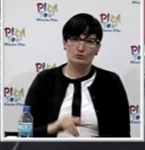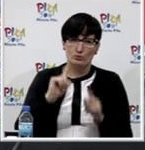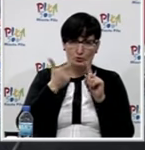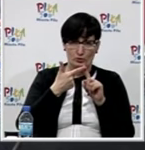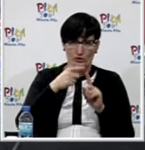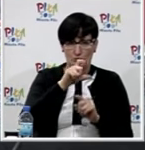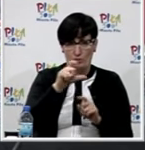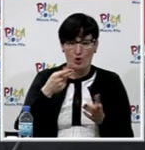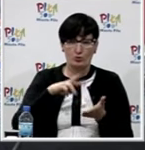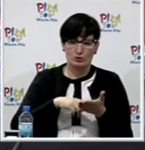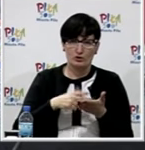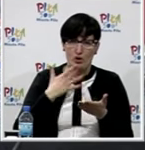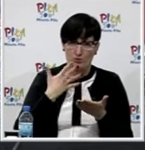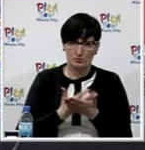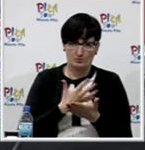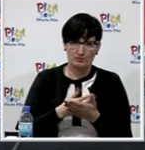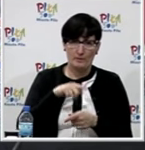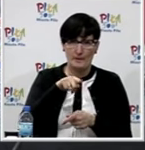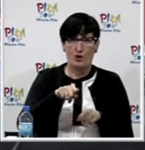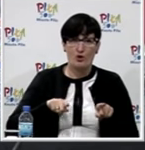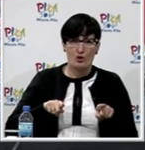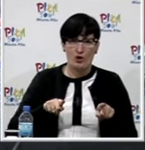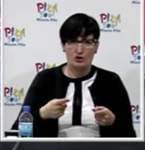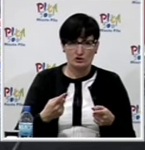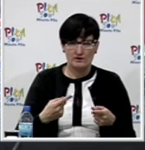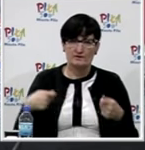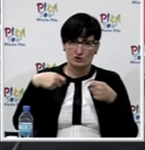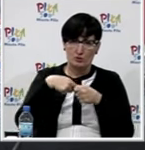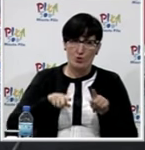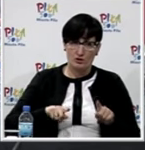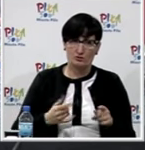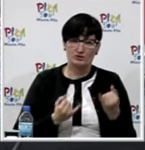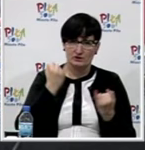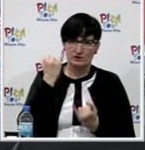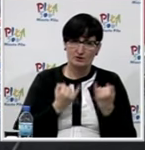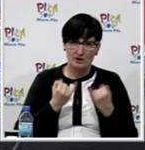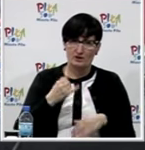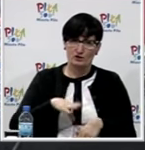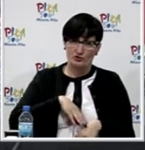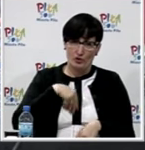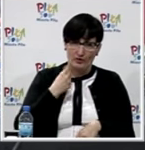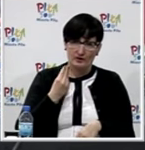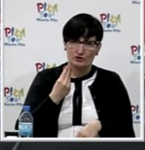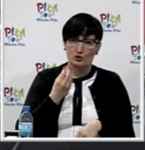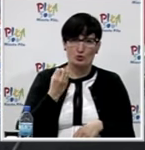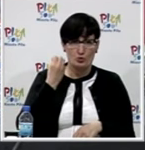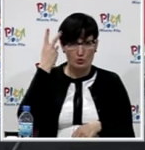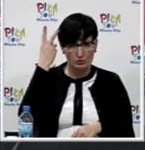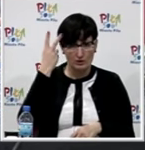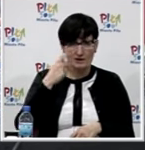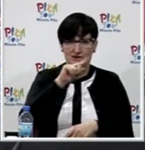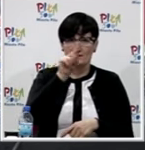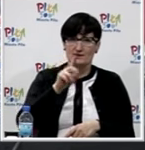i zapoznaliśmy się, to organizowanie i współorganizowanie imprez świątecznych, kulturalnych i profilaktycznych z